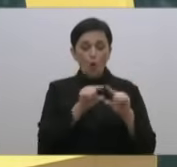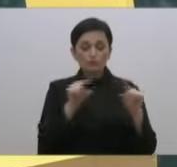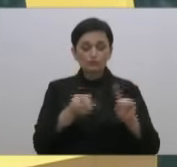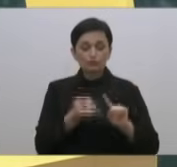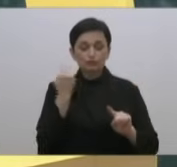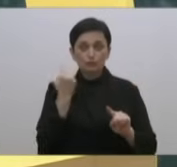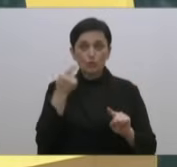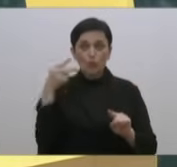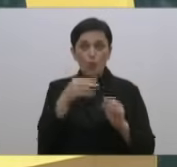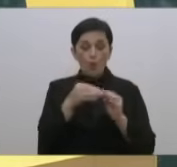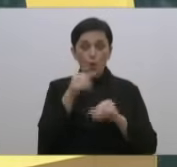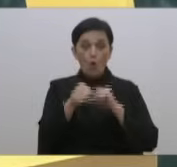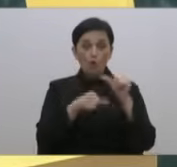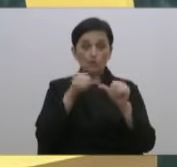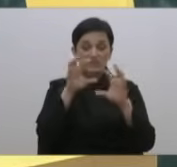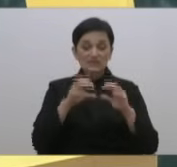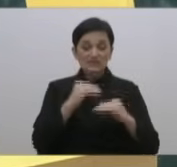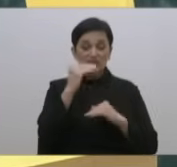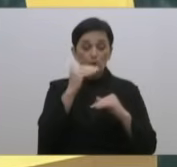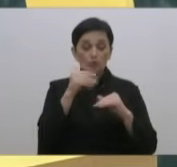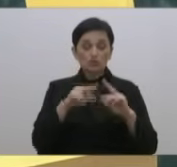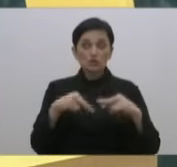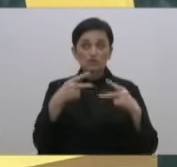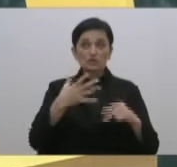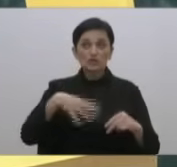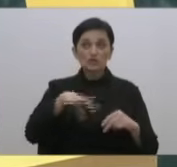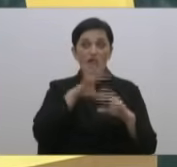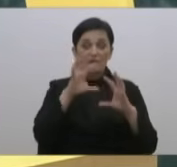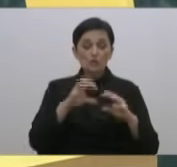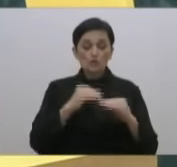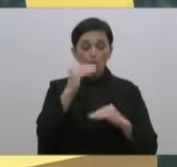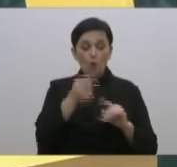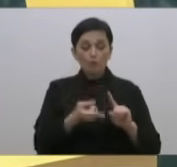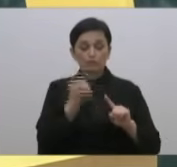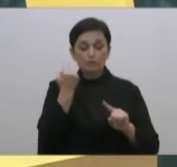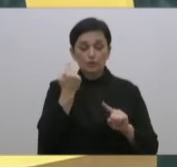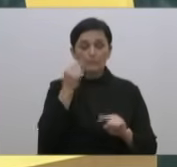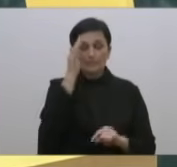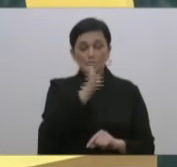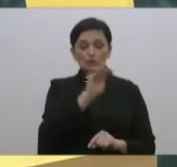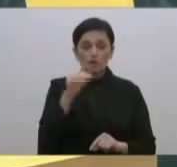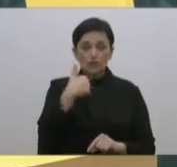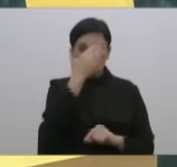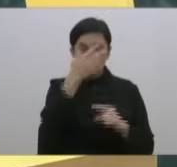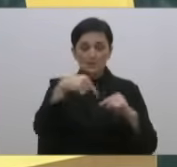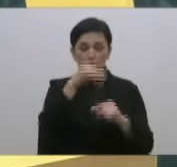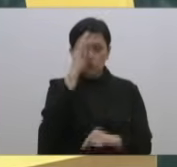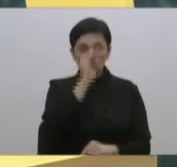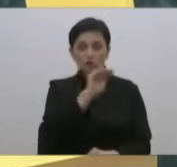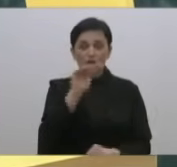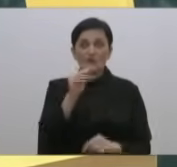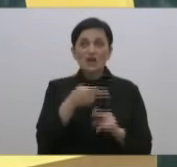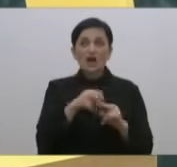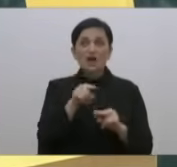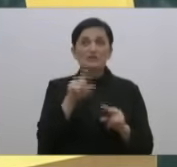ხოლო 2010 წლის საკონსტიტუციო ცვლილებებით საქართველოს კონსტიტუციიდან. და შეგახსენებთ, ჩვენ საზოგადოება შევახსენებთ, რომ